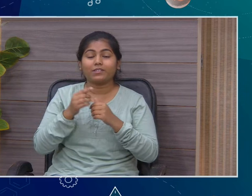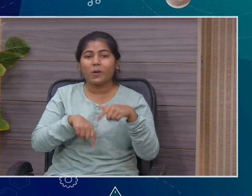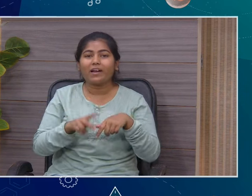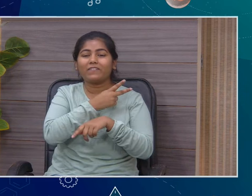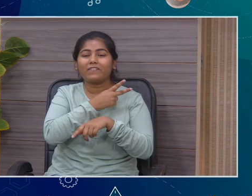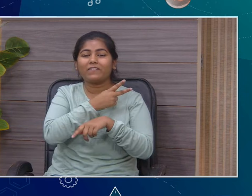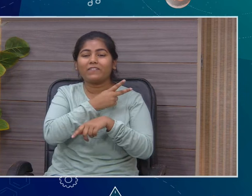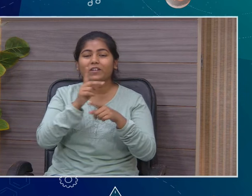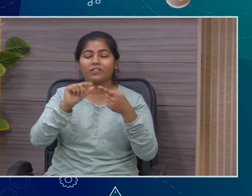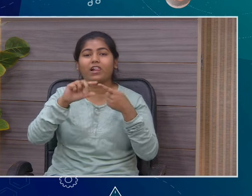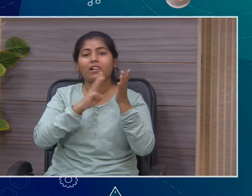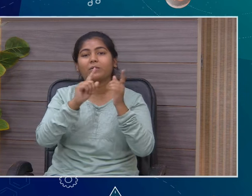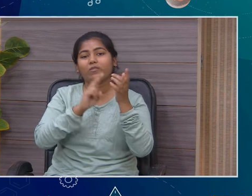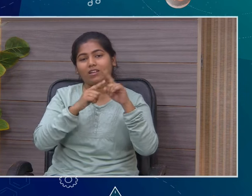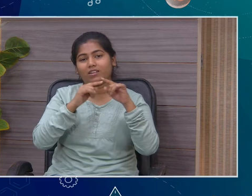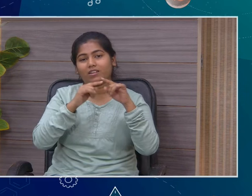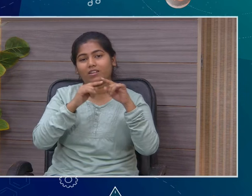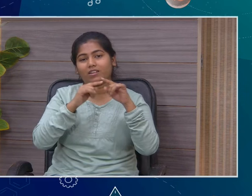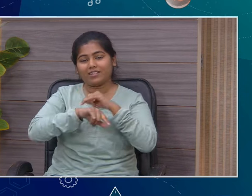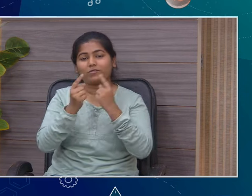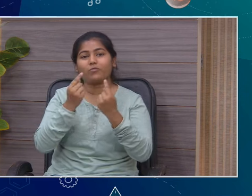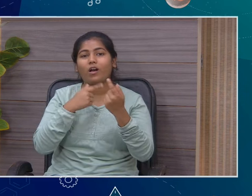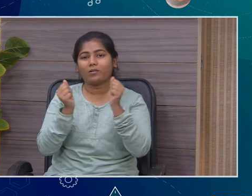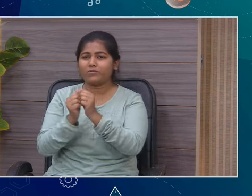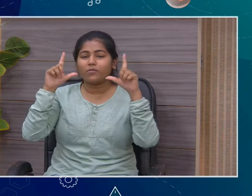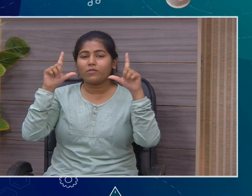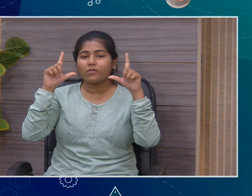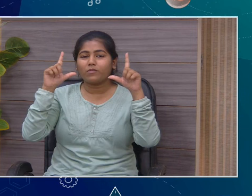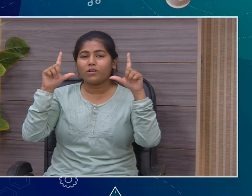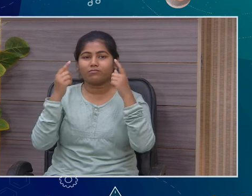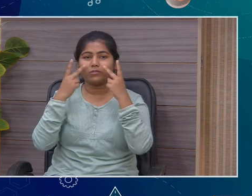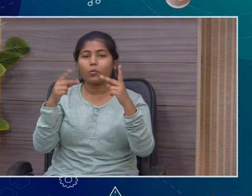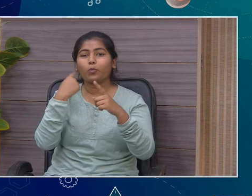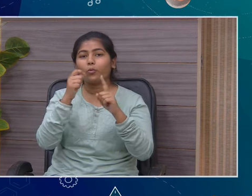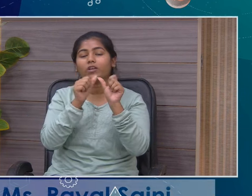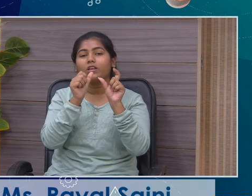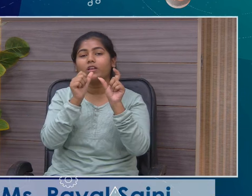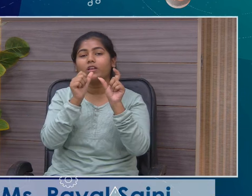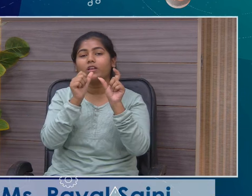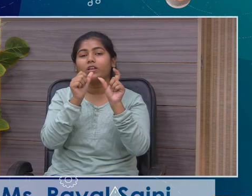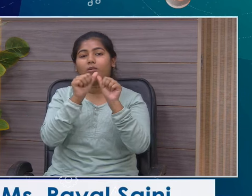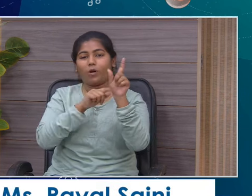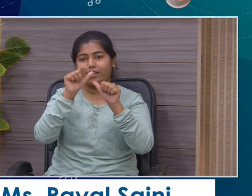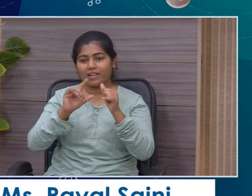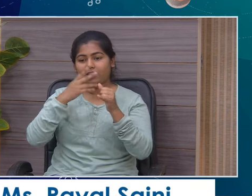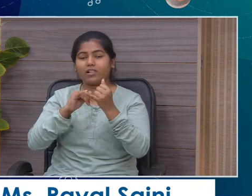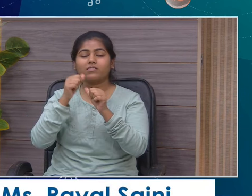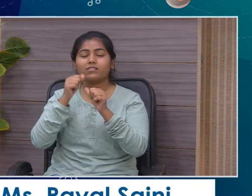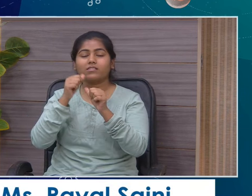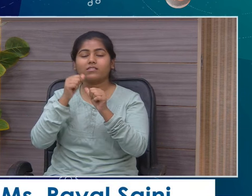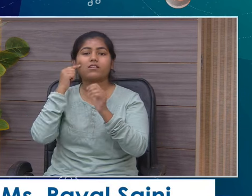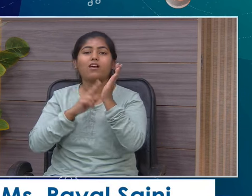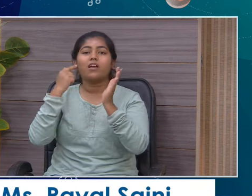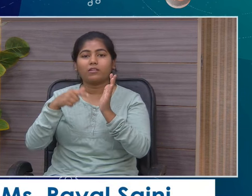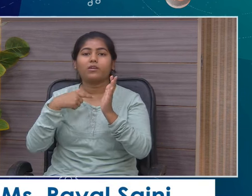तत्वों की हम बात करने जा रहे हैं। मेरे साथ स्क्रीन साझा करते हुए आप देख रहे हैं मिस पायल सैनी को, जो साइन लैंग्वेज में इंटरप्रिटेशन कर